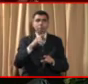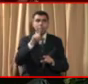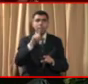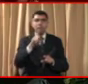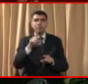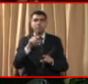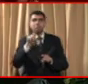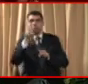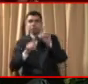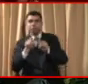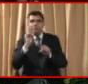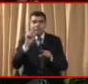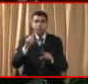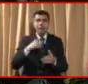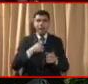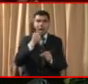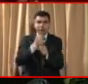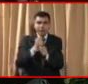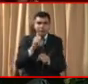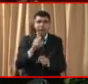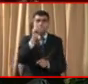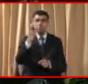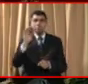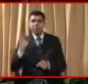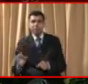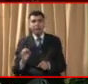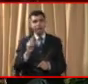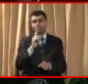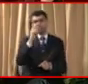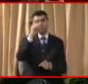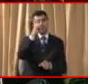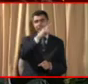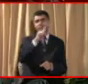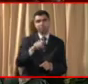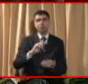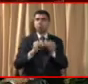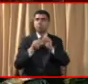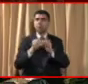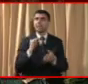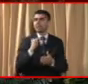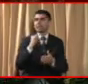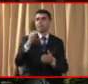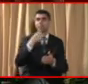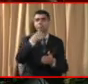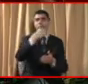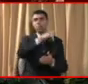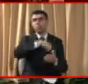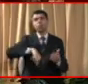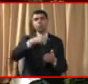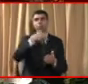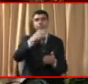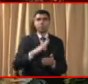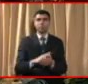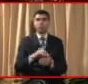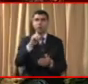راه ما عمر يكون داك الشيء يعني مقنن 100% تقول هذه ليكواسيون هذه كتعطي هذه ما يمكنش. العنصر